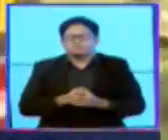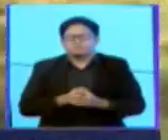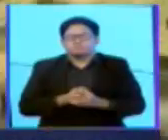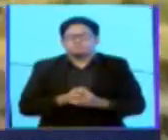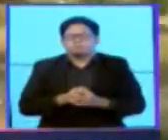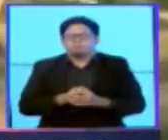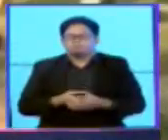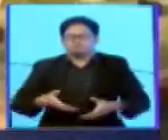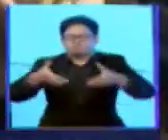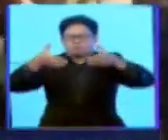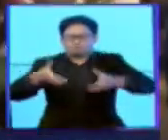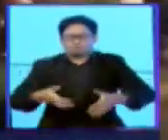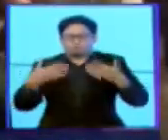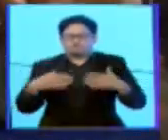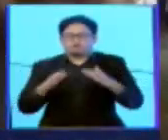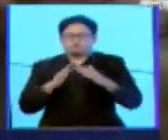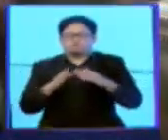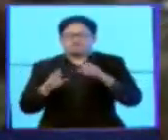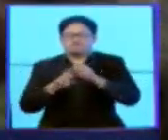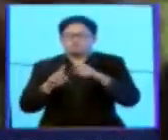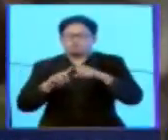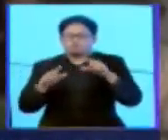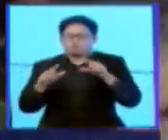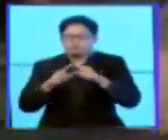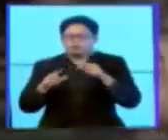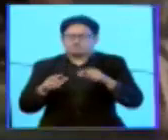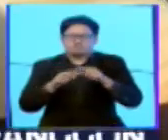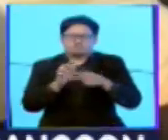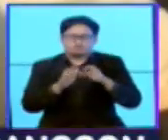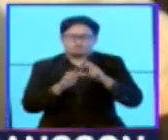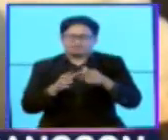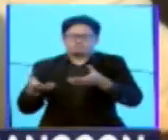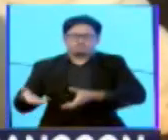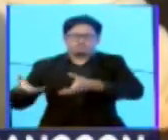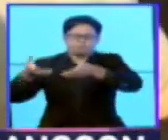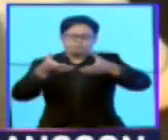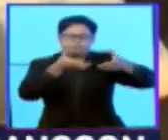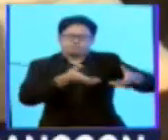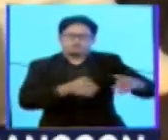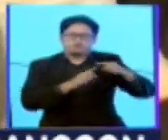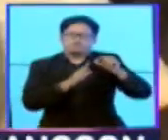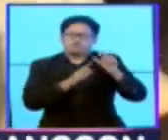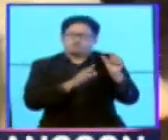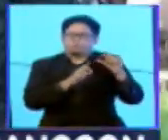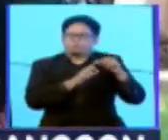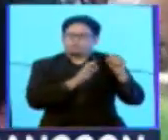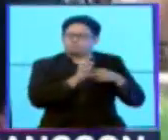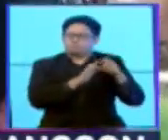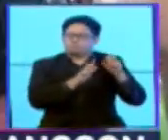Usai disemayamkan di rumah duka, jenazah Bribtu Andri Budi Wibowo dibawa ke TPU Pondok Ranggon, Jakarta Timur untuk dimakamkan.